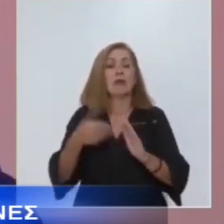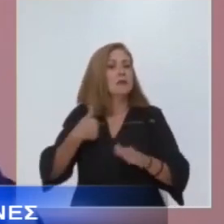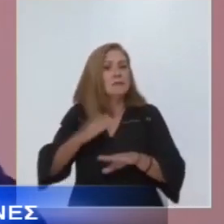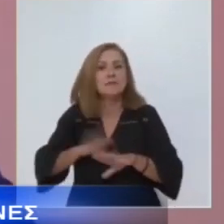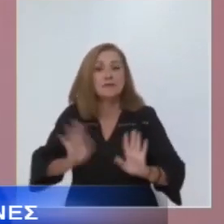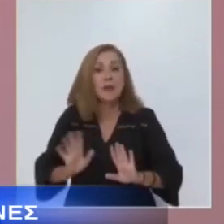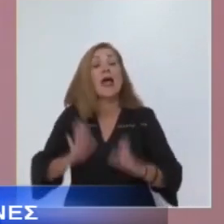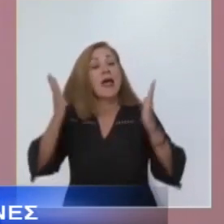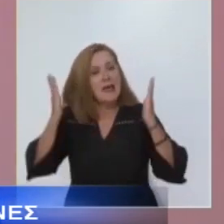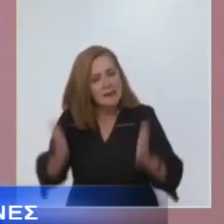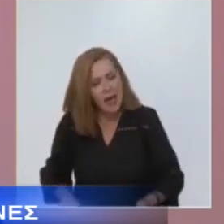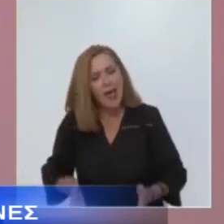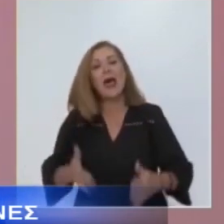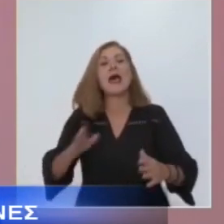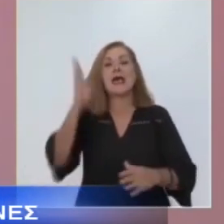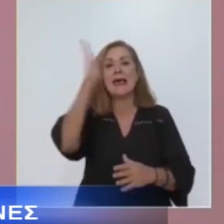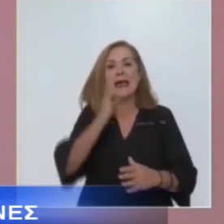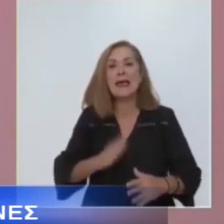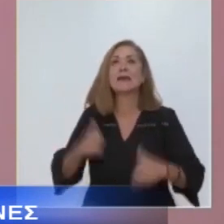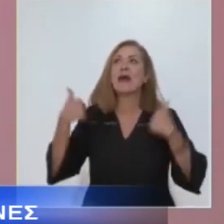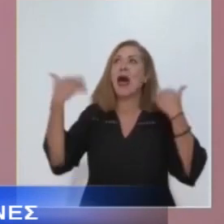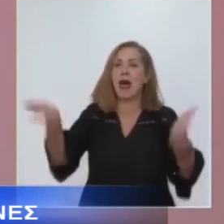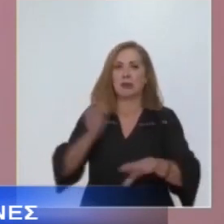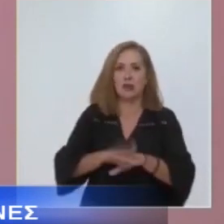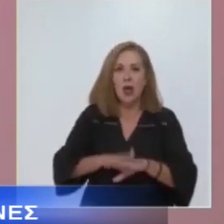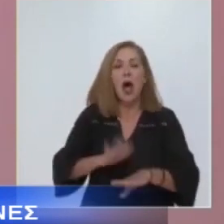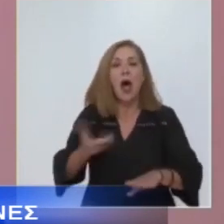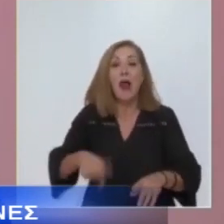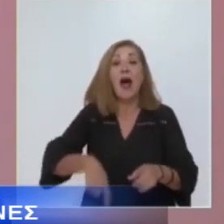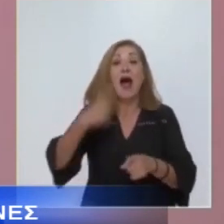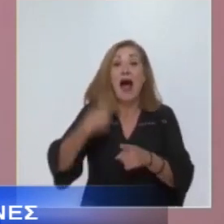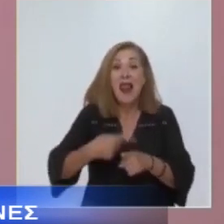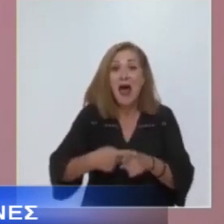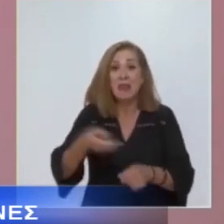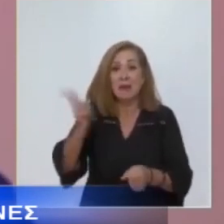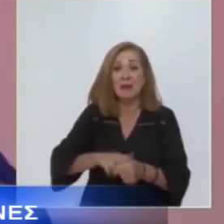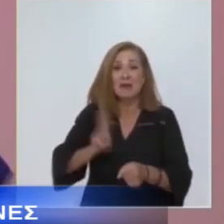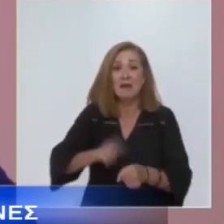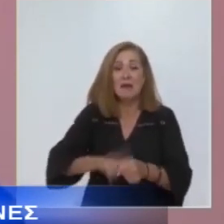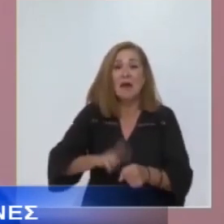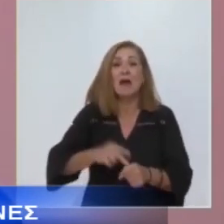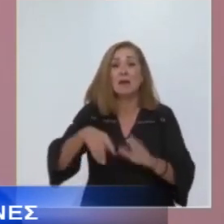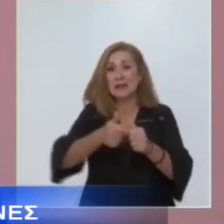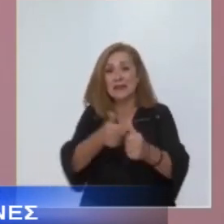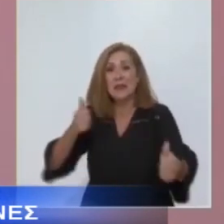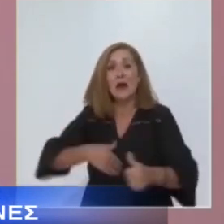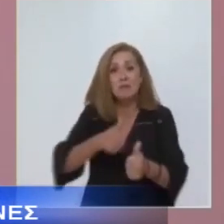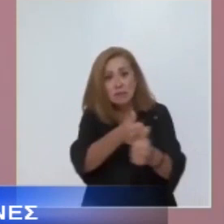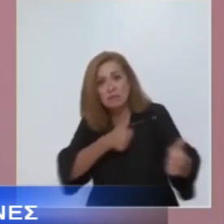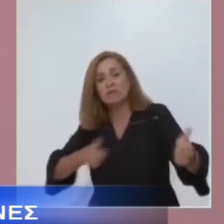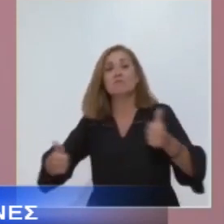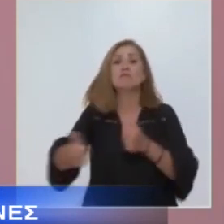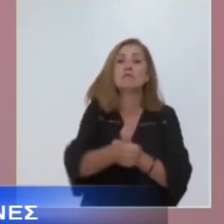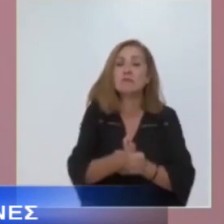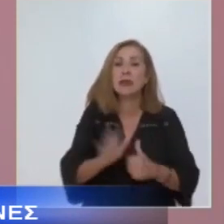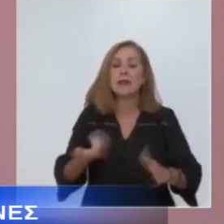Είναι εξωγενής η ενεργειακή κρίση, αλλά η χώρα μας ήταν η πρωταθλήτρια στην τιμή μεγαβατόρα στην Ευρώπη. Και έγινε η ενεργειακή κρίση ευκαιρία για